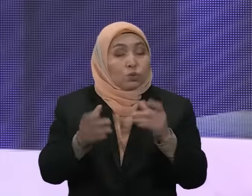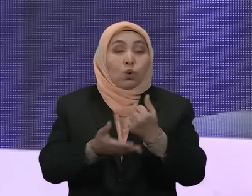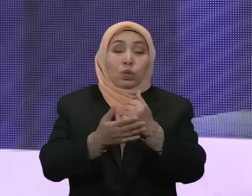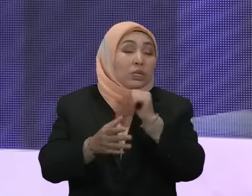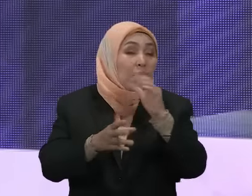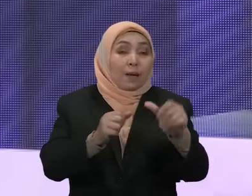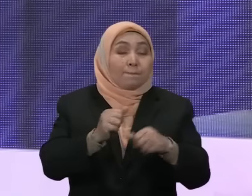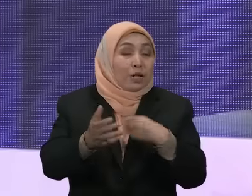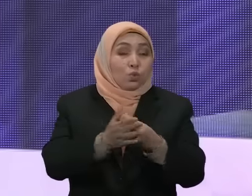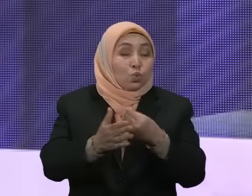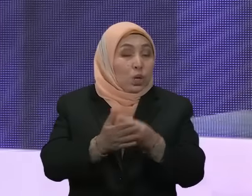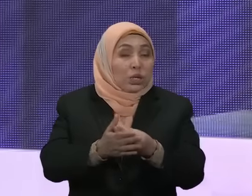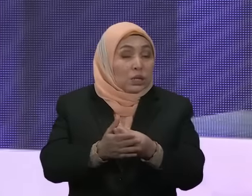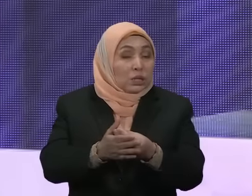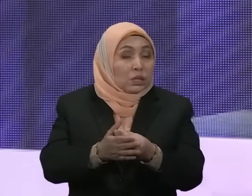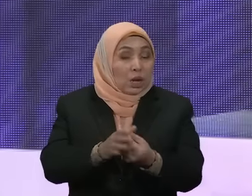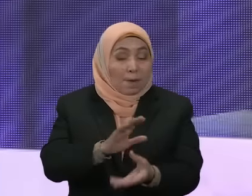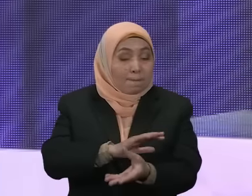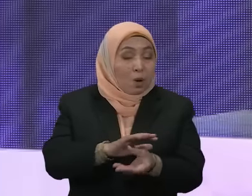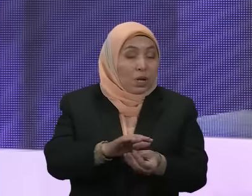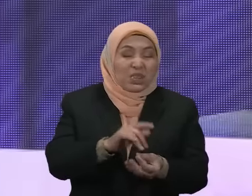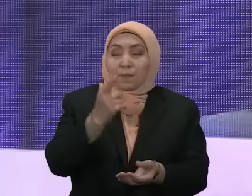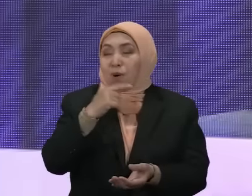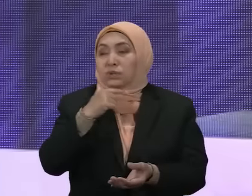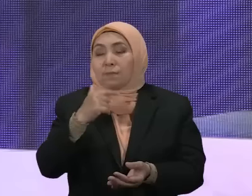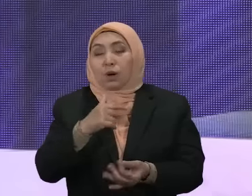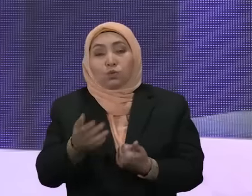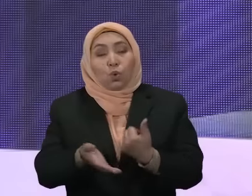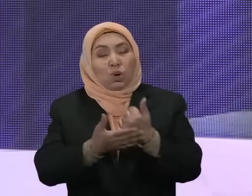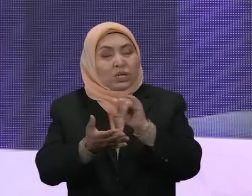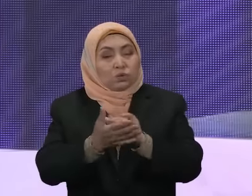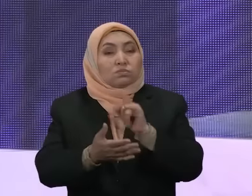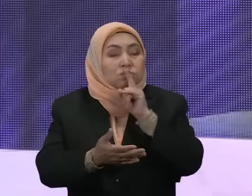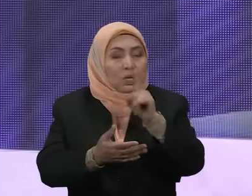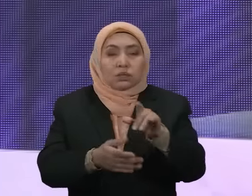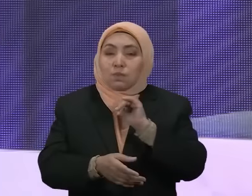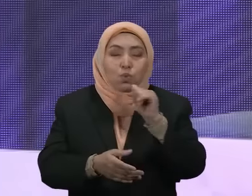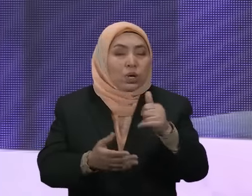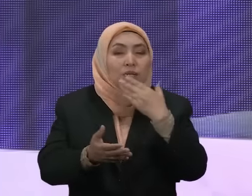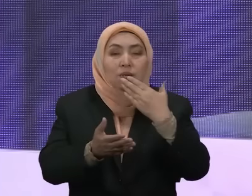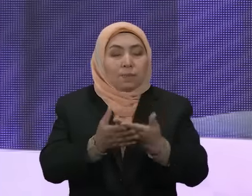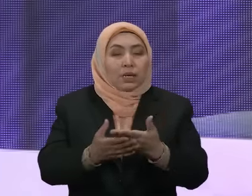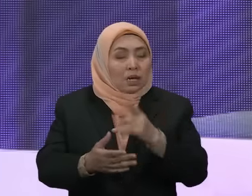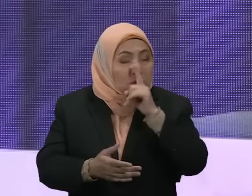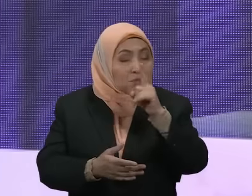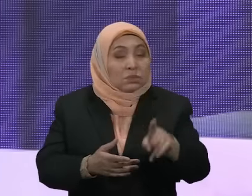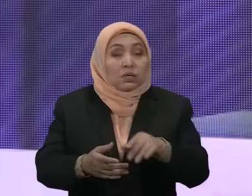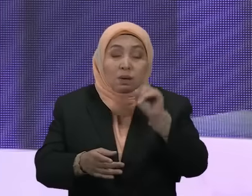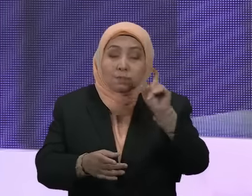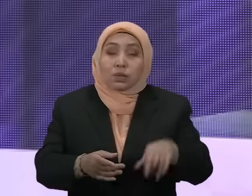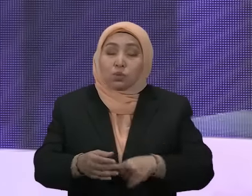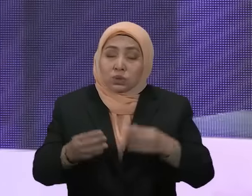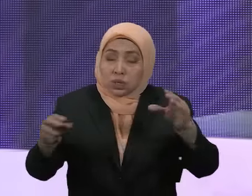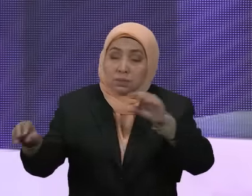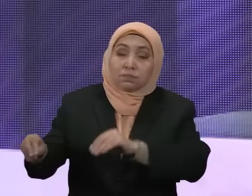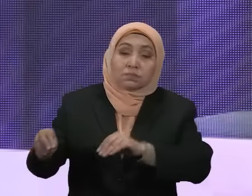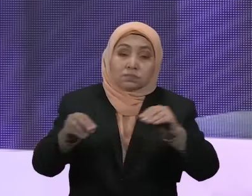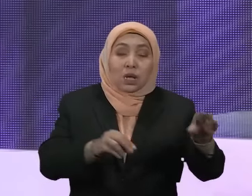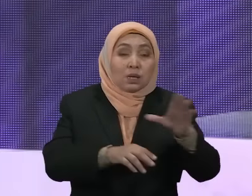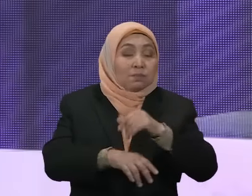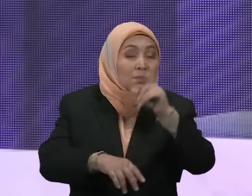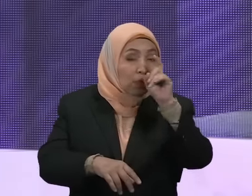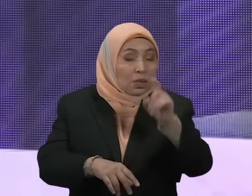duit pelincir, no, saya takkan tolong. Yang itu sebenarnya bukan kebaikan yang sebenarnya perlu dihijrahkan dan